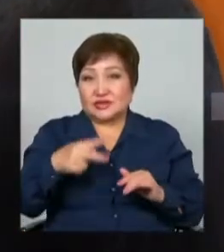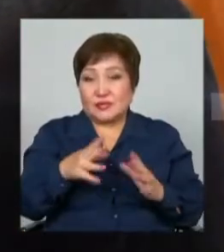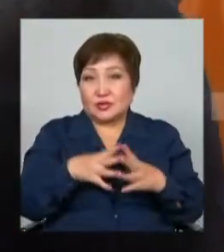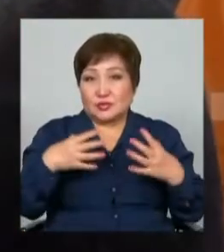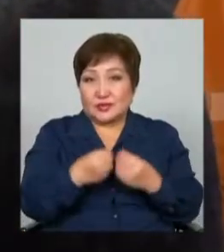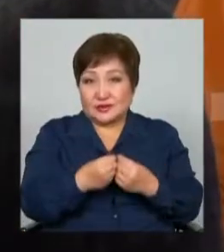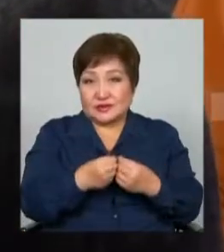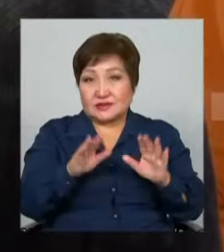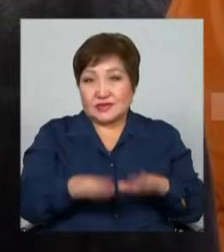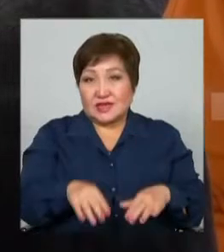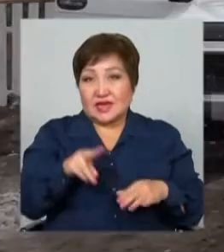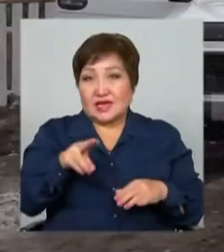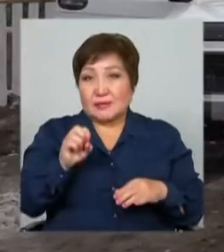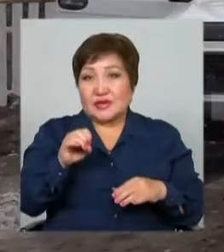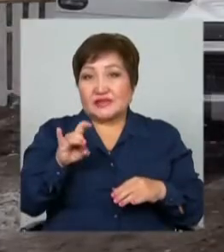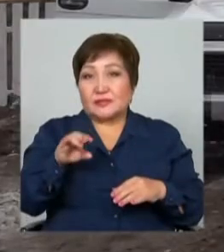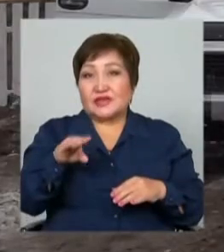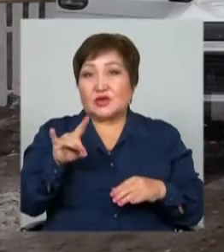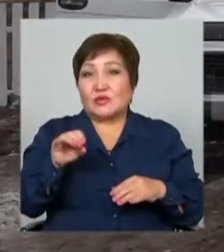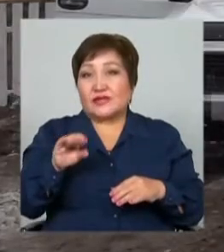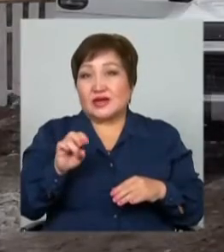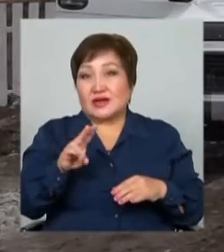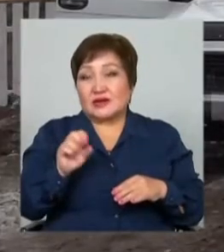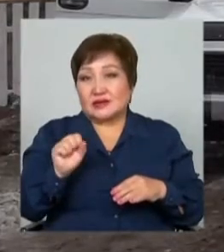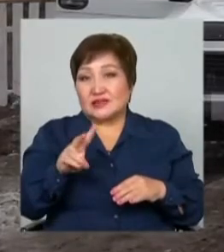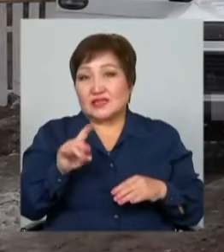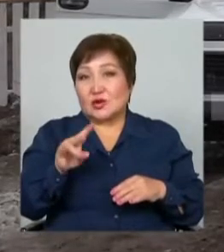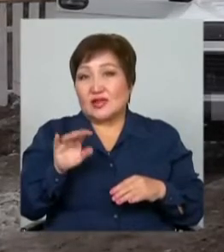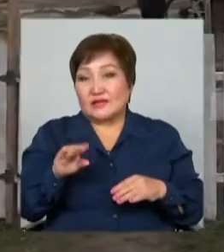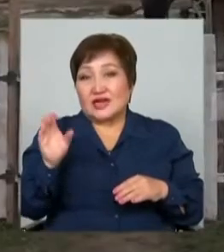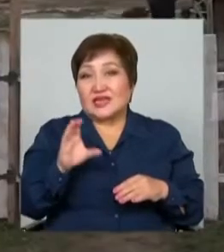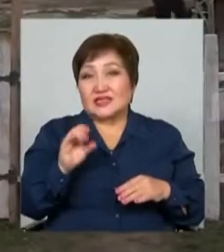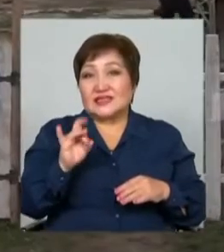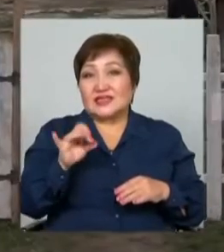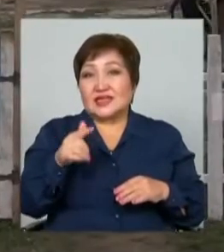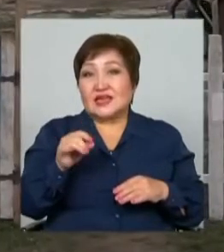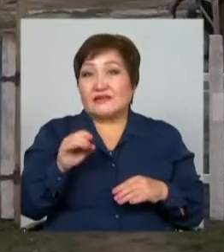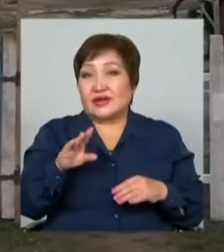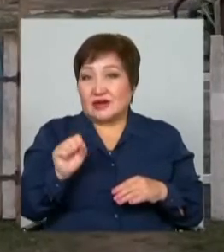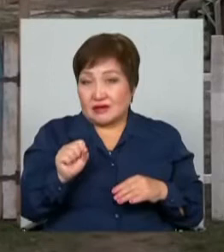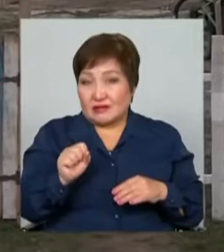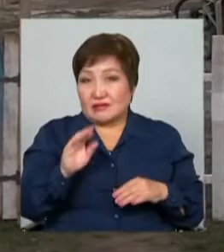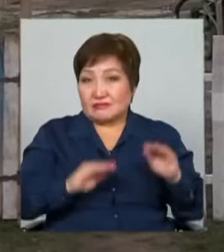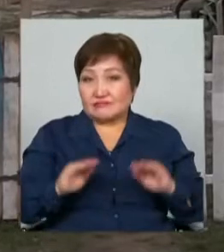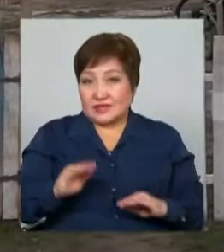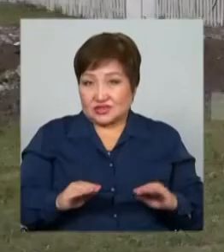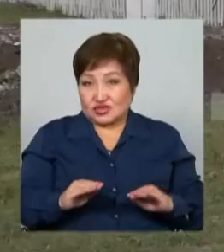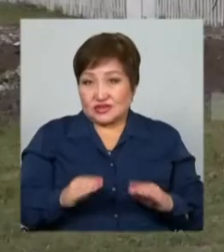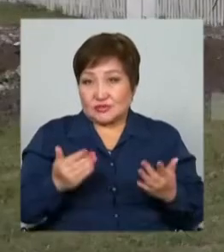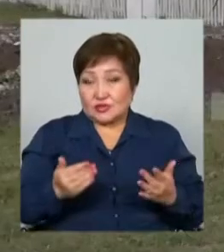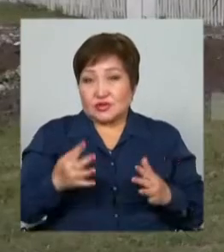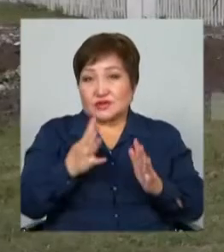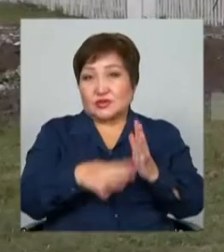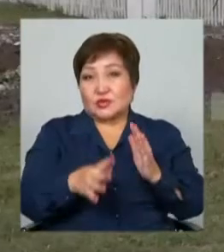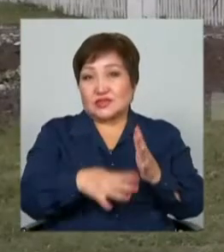Есіл ауданы Петровка мен Николаевкаға және Шалақын ауданындағы Сергеевкаға қоныстандырылды. Петропавлдан 90 шақырым жерде орналасқан